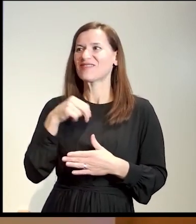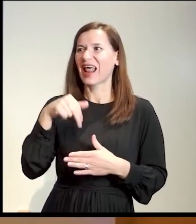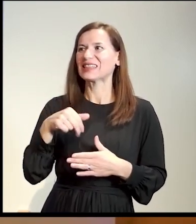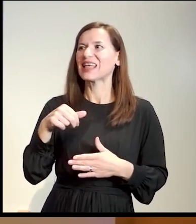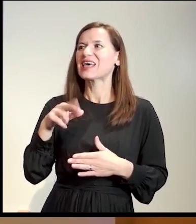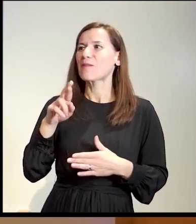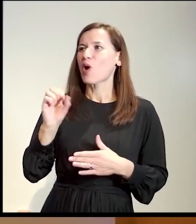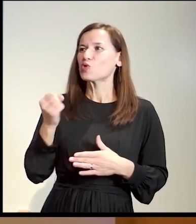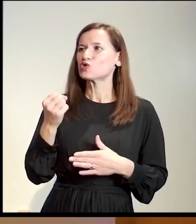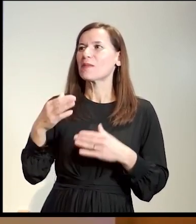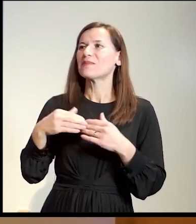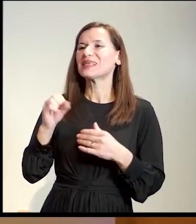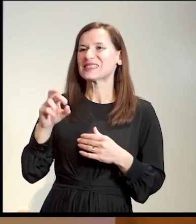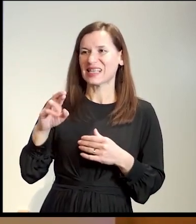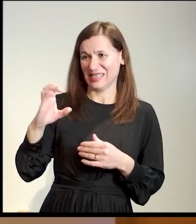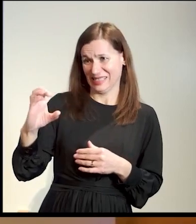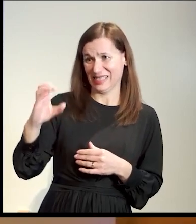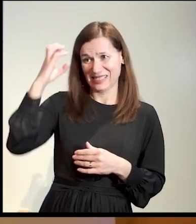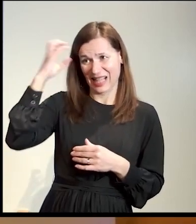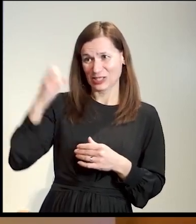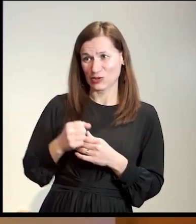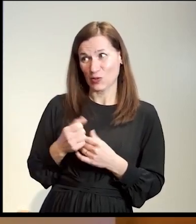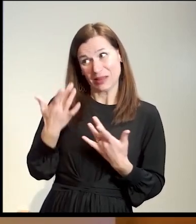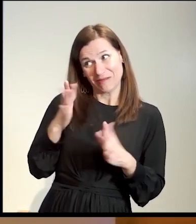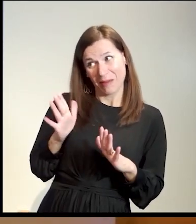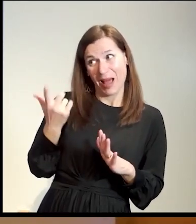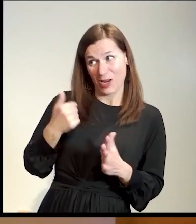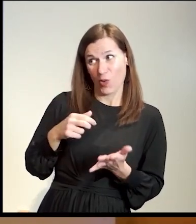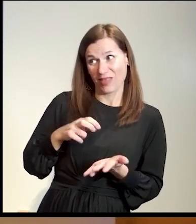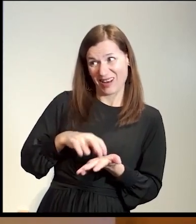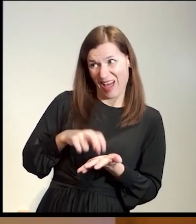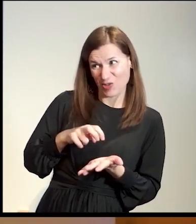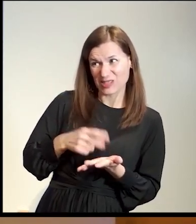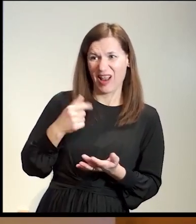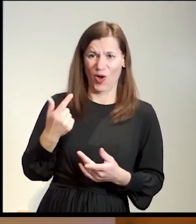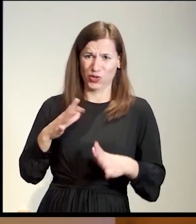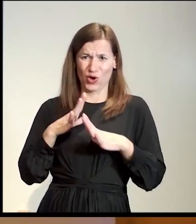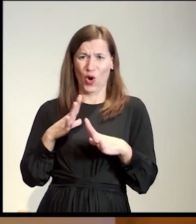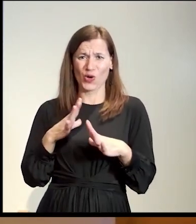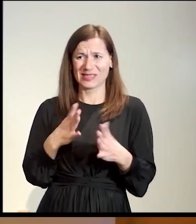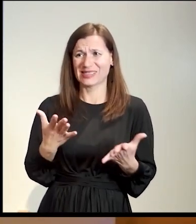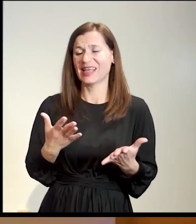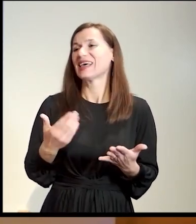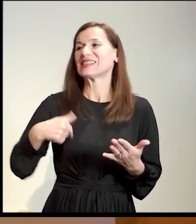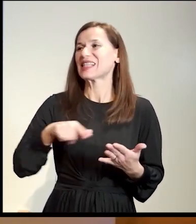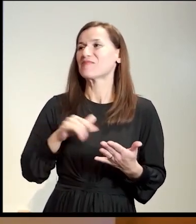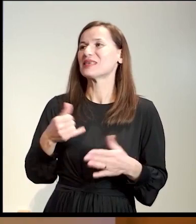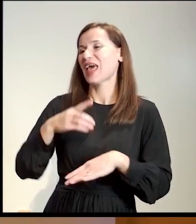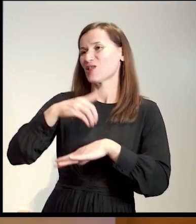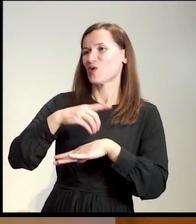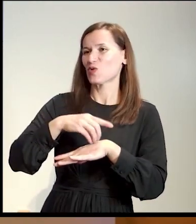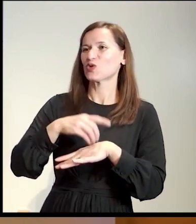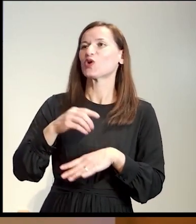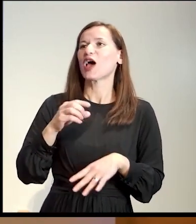SAZU. Ne vem sicer, mu poskoči od radosti ali od groze. Dame in gospodje, z nami je doktor